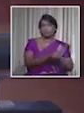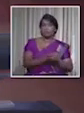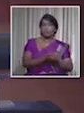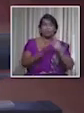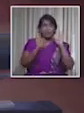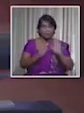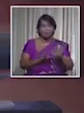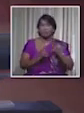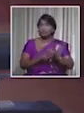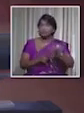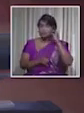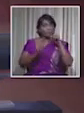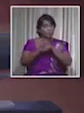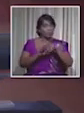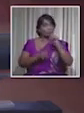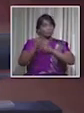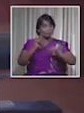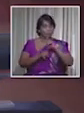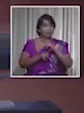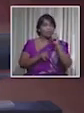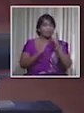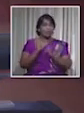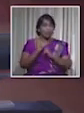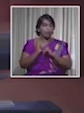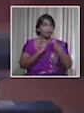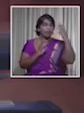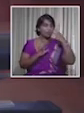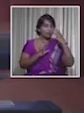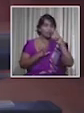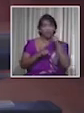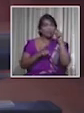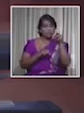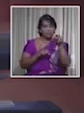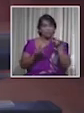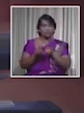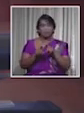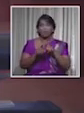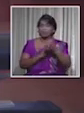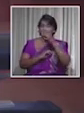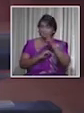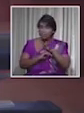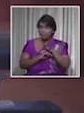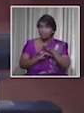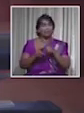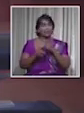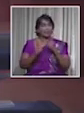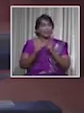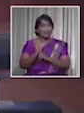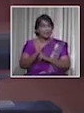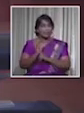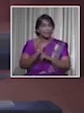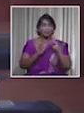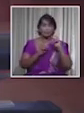හැබැයි ජනාධිපතිවරයා තිරපු සාකච්ඡාවකදී 11 වෙනි මාසයේ 3 වෙනිදා 2020 අවුරුද්දේ අපේ රට ආසනික් ඒ වගේම ලෙඩ් ඒ